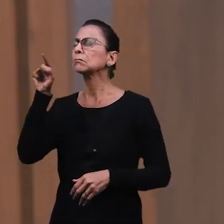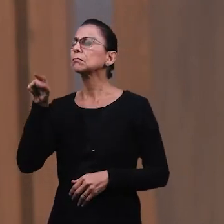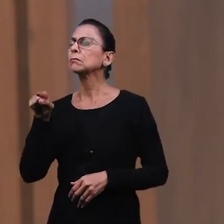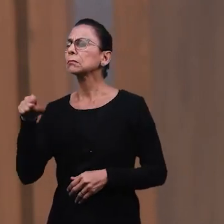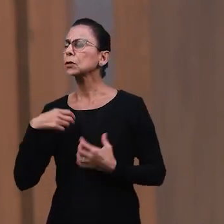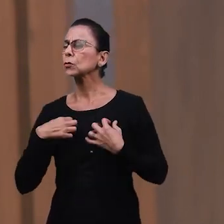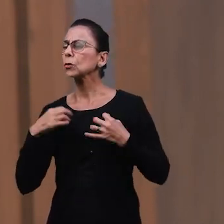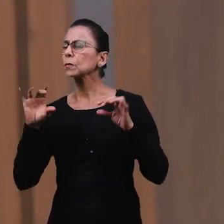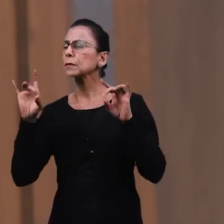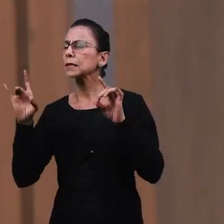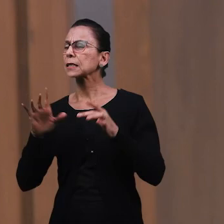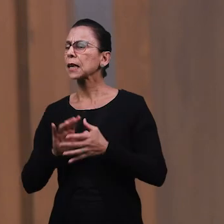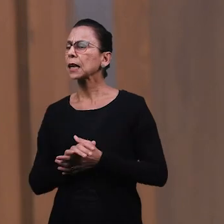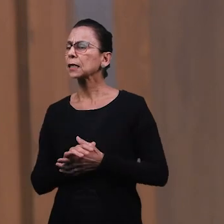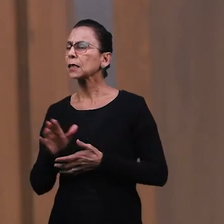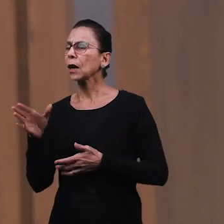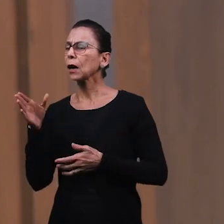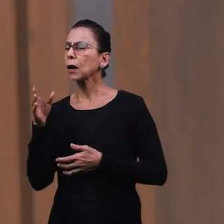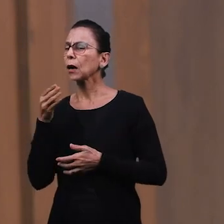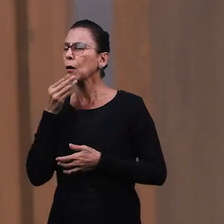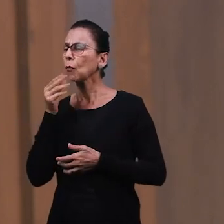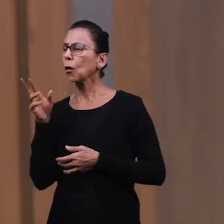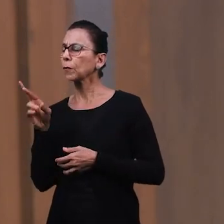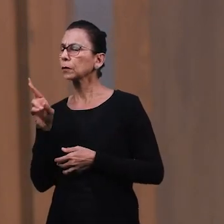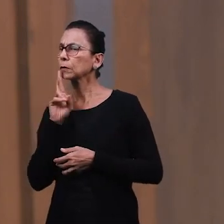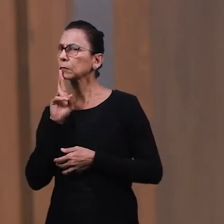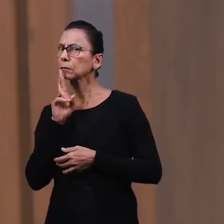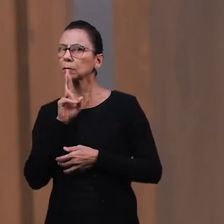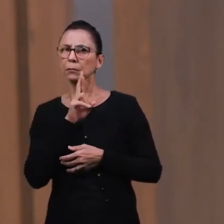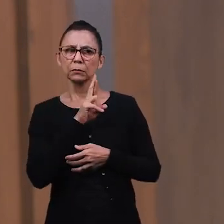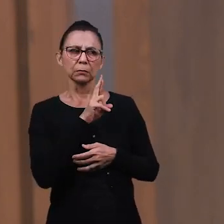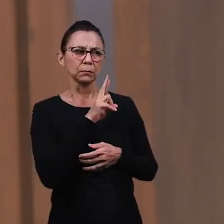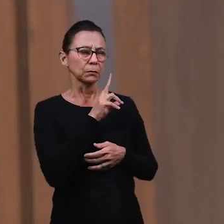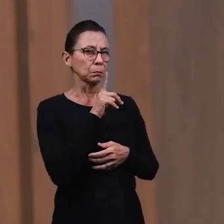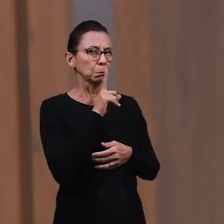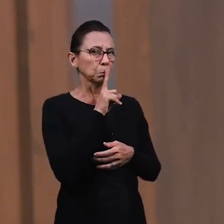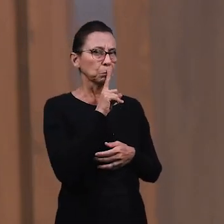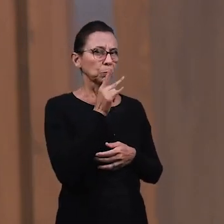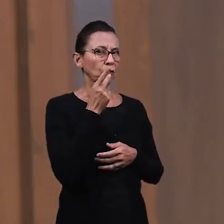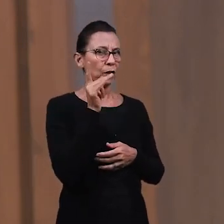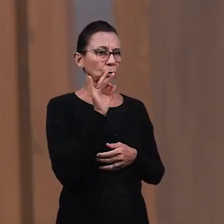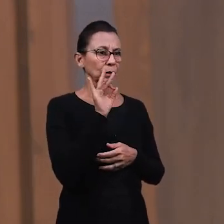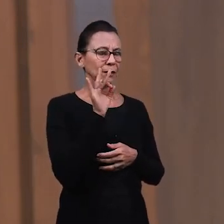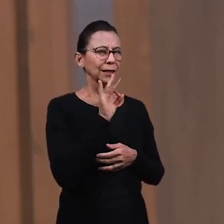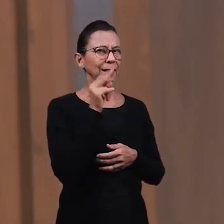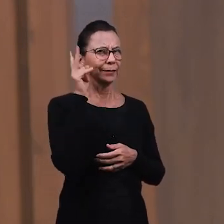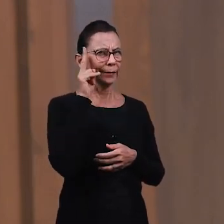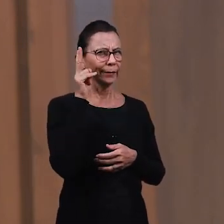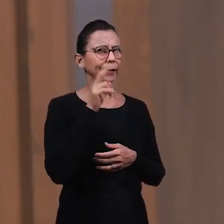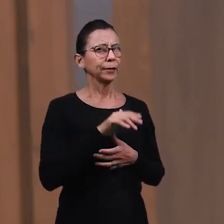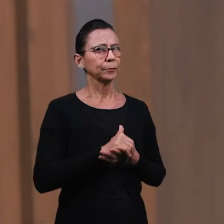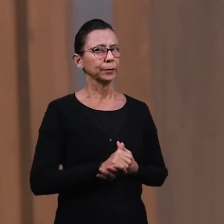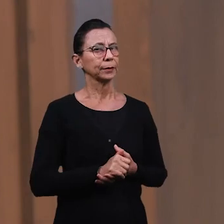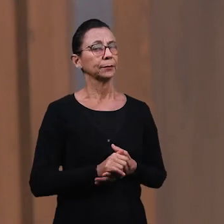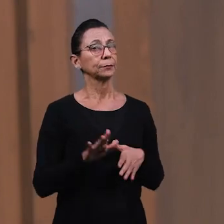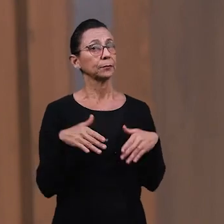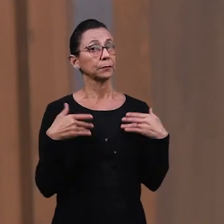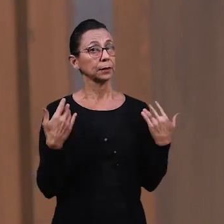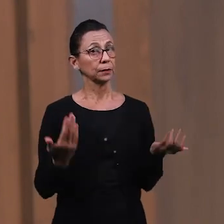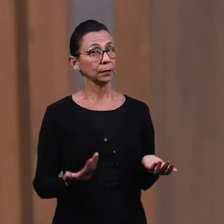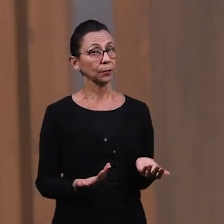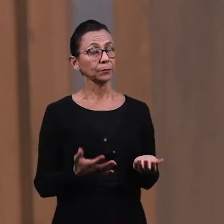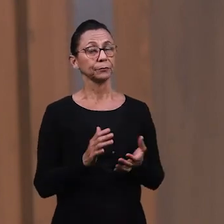Père va accepter pour participer de cette fête sont les habits du salut que Jésus a donné à tous ceux qui croient en lui.